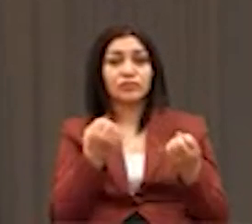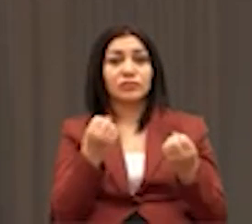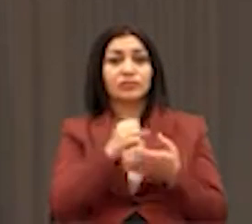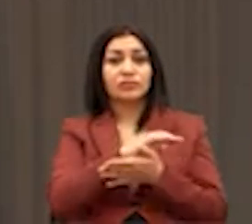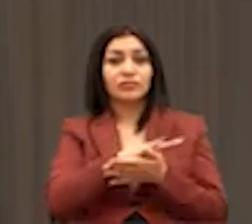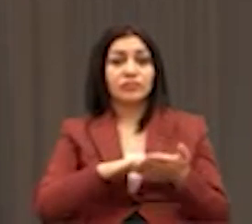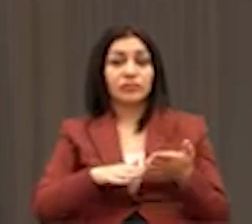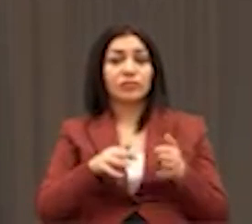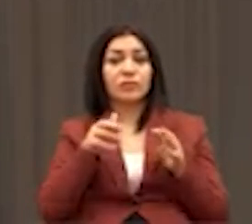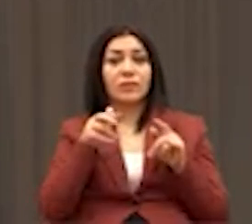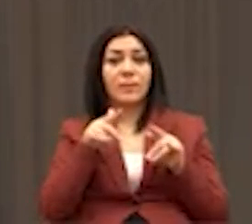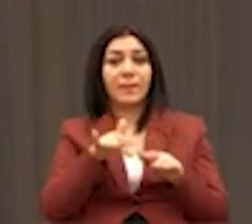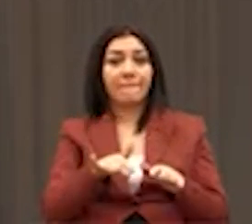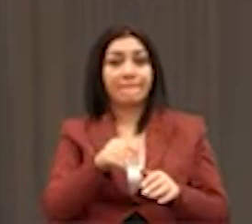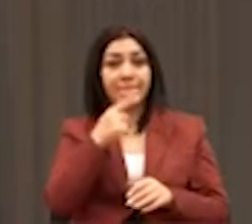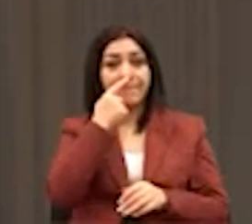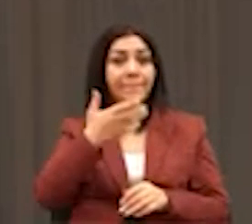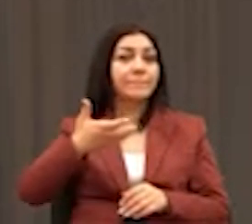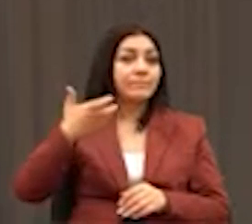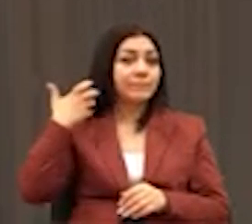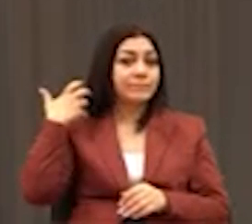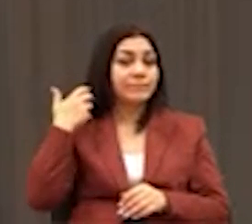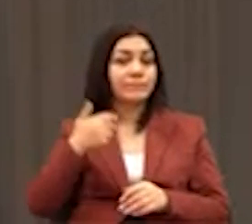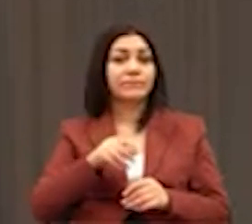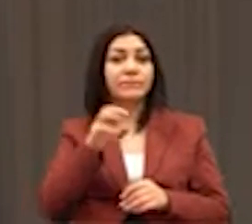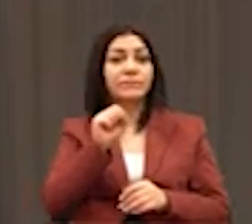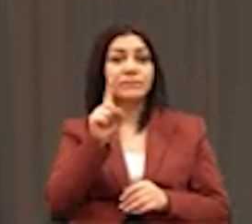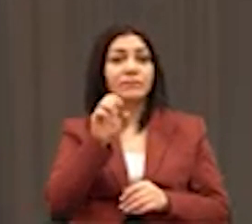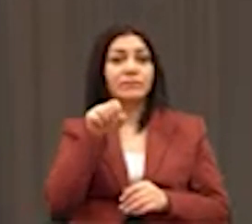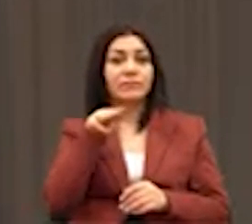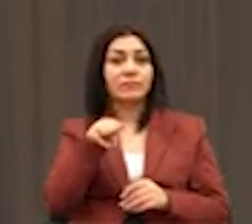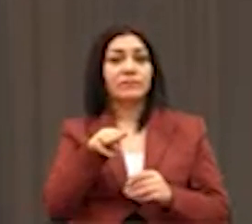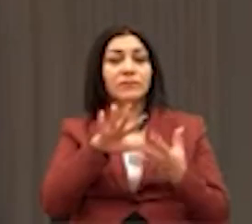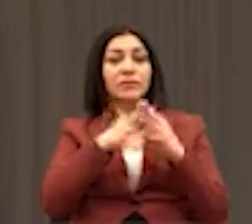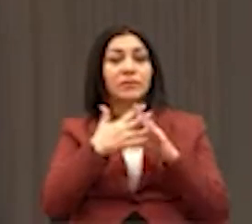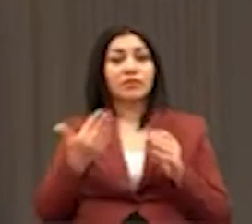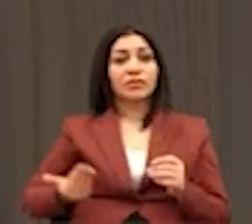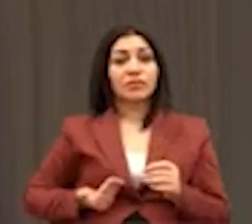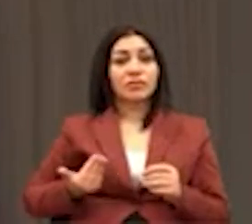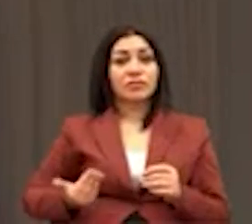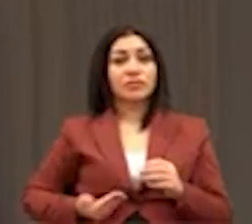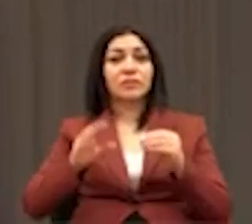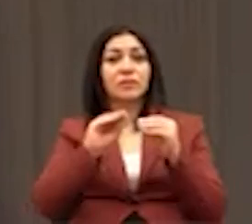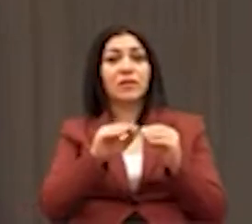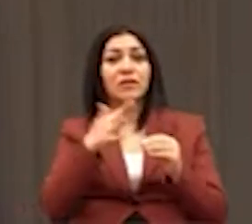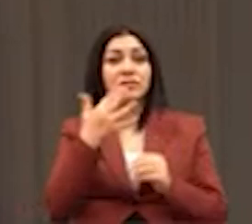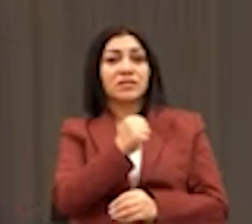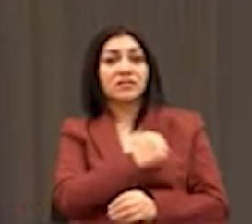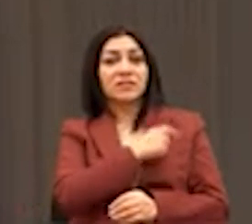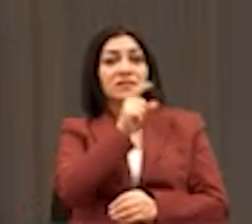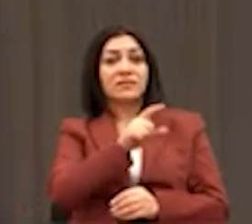չար գործը, վերջին դեպքերը Ազատ գյուղում ողջ-ողջ 15 զինվորի